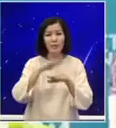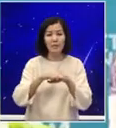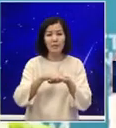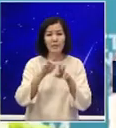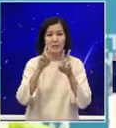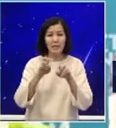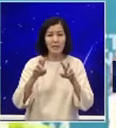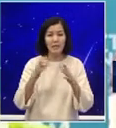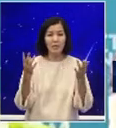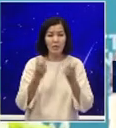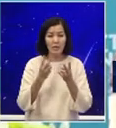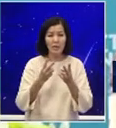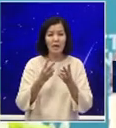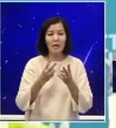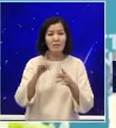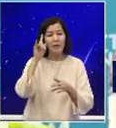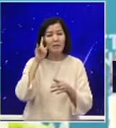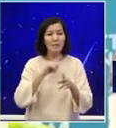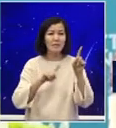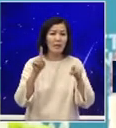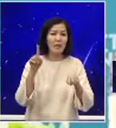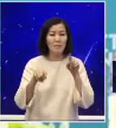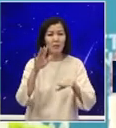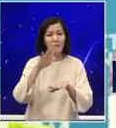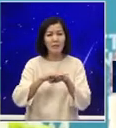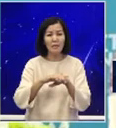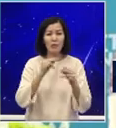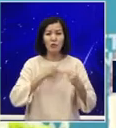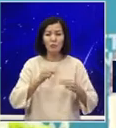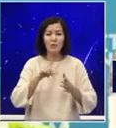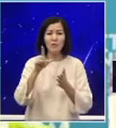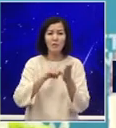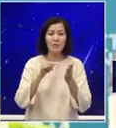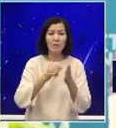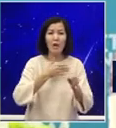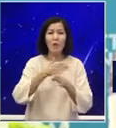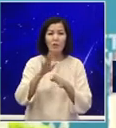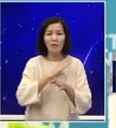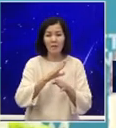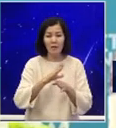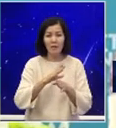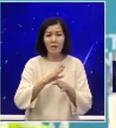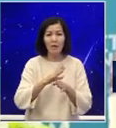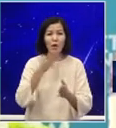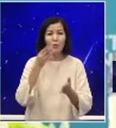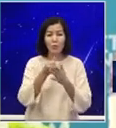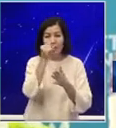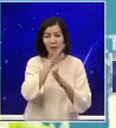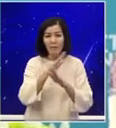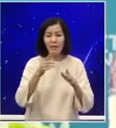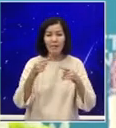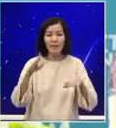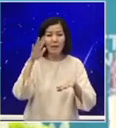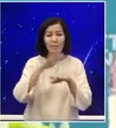сұраймыз. Себебі Қазақстанда кейбір банктер жұмыс істемейтін, зейнетақы жарнасы аударылмайтын, төлем қабілеті жоқ басқа банктерге